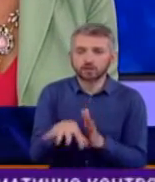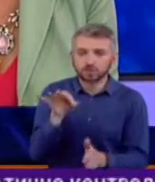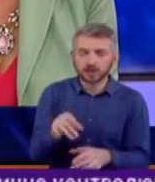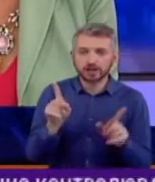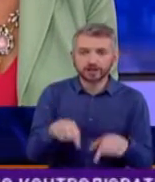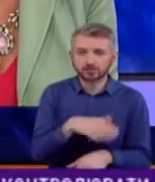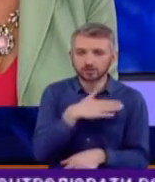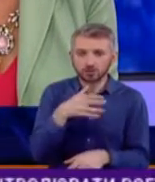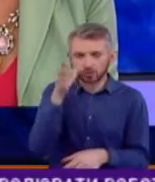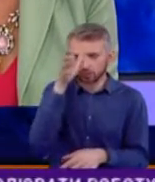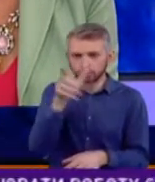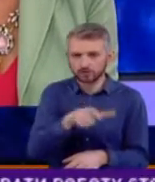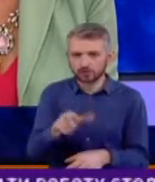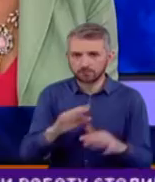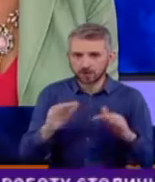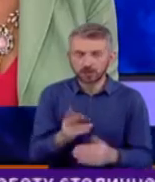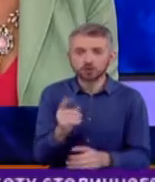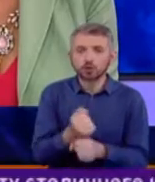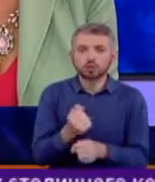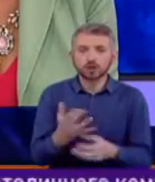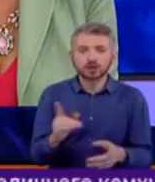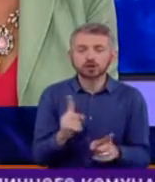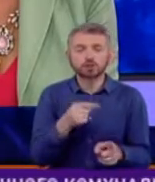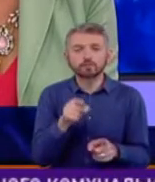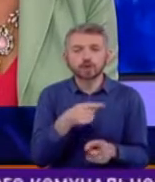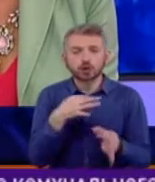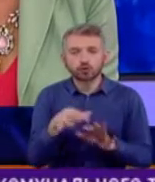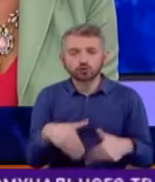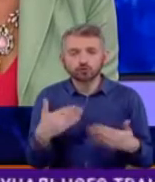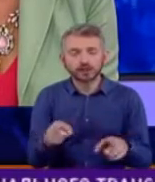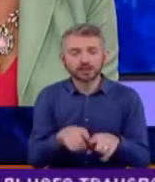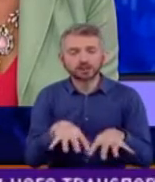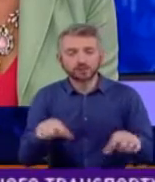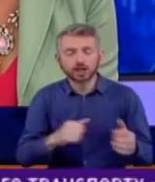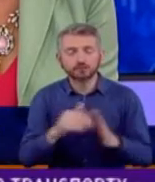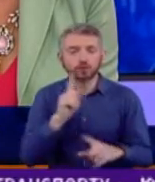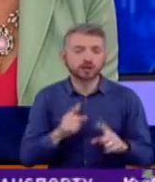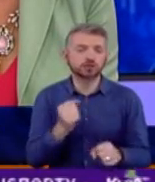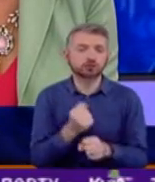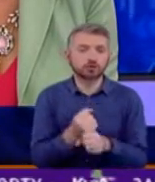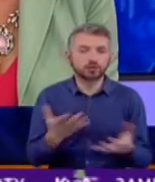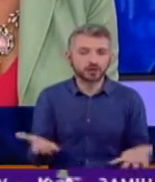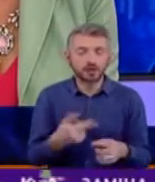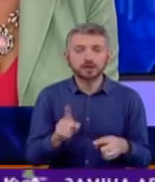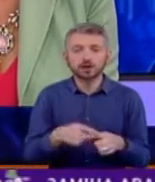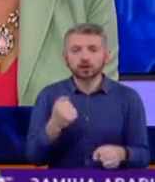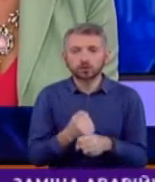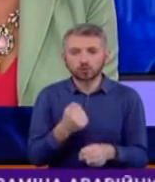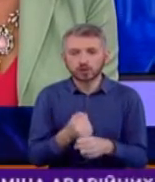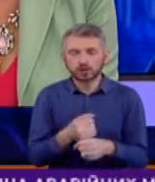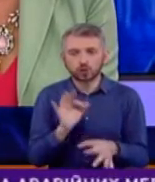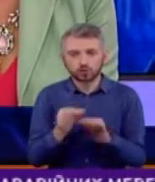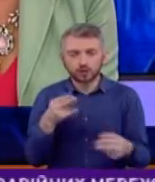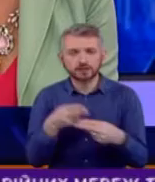виборцям розумним, яких меншість, що робити, і що буде рекомендувати так і владі, Верховній Раді, що робити. Це робити нормальні запобіжники, як в